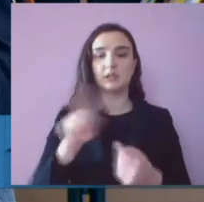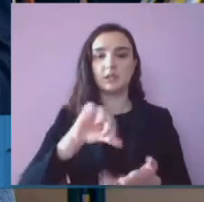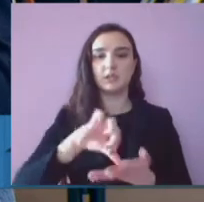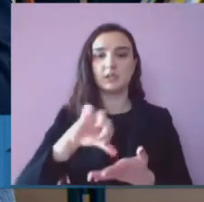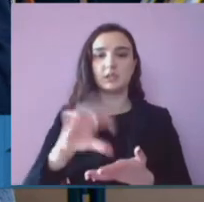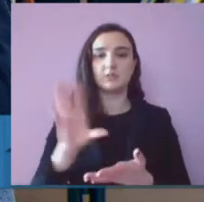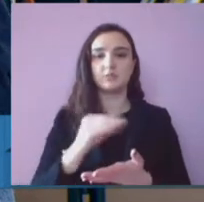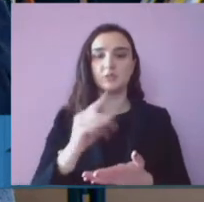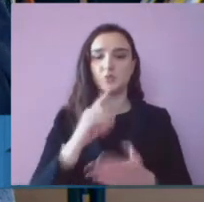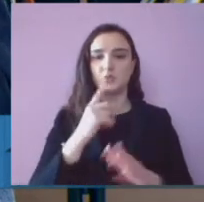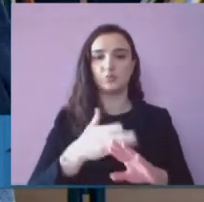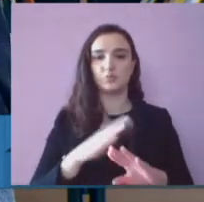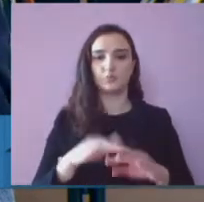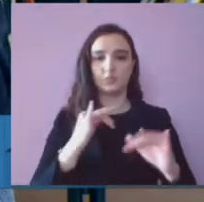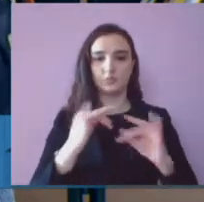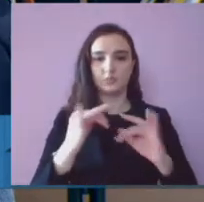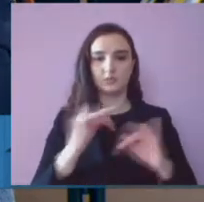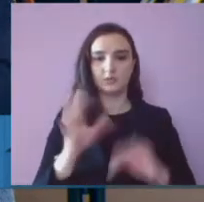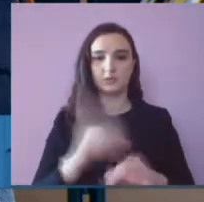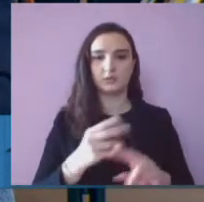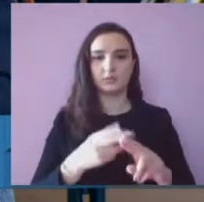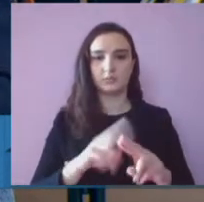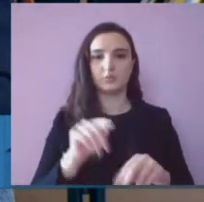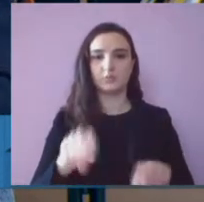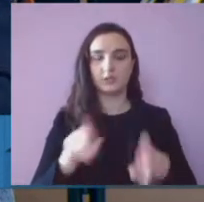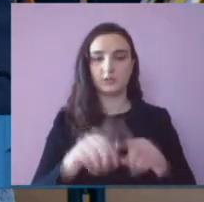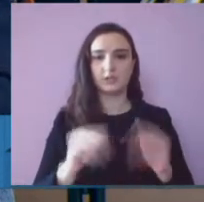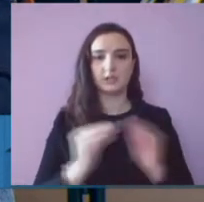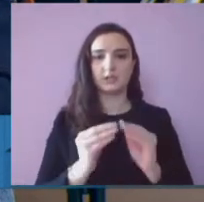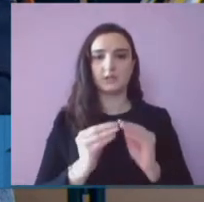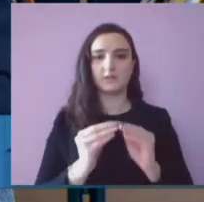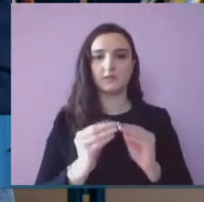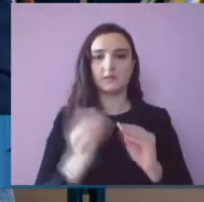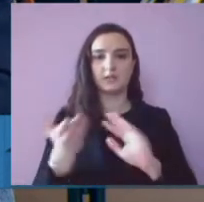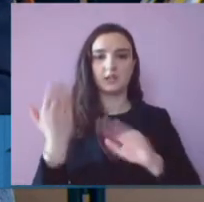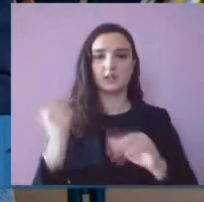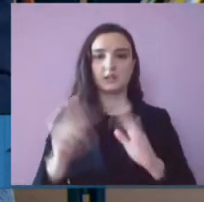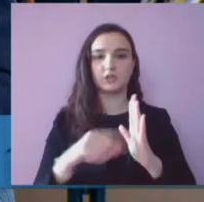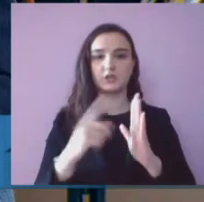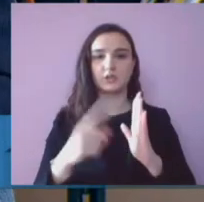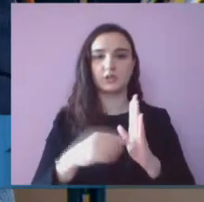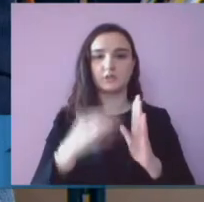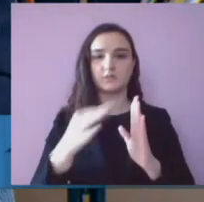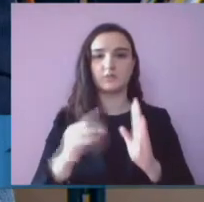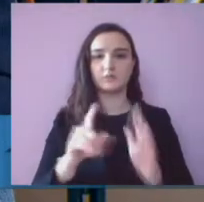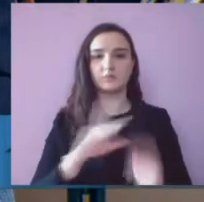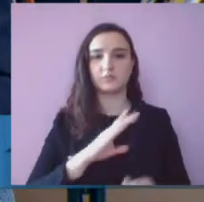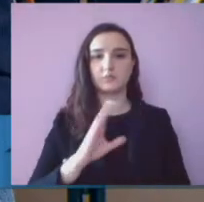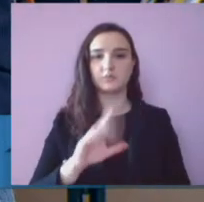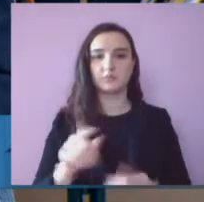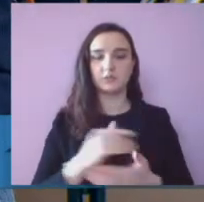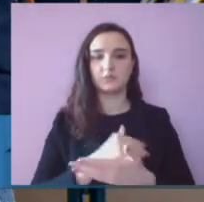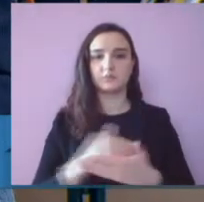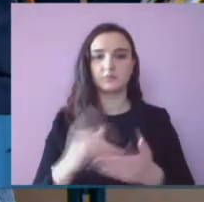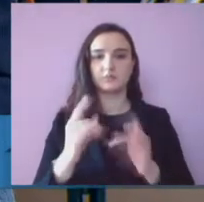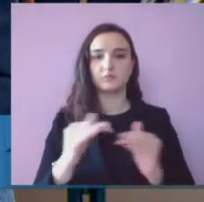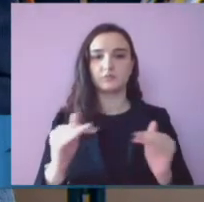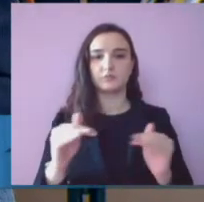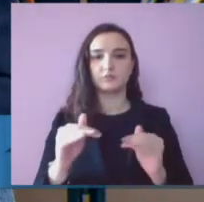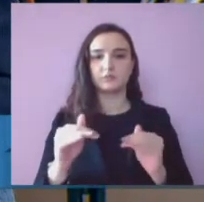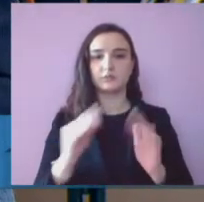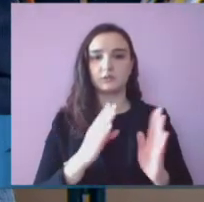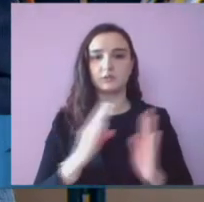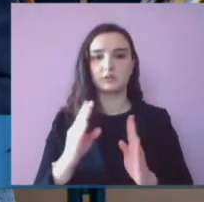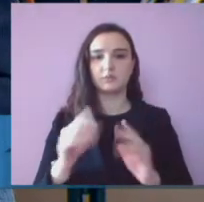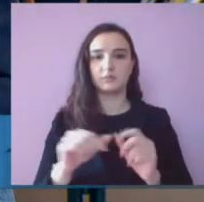უჭირს კომუნიკაცია. Ამიტომ აქაც იგივე წეგანდელი კითხვის არ იყოს, უნდა განისაზღვროს ბავშვის ქცევის მოდელი, რატომ არის